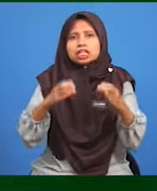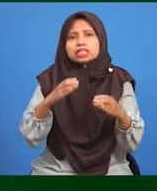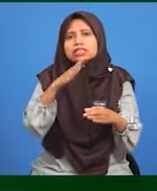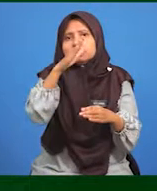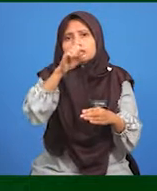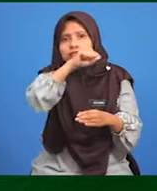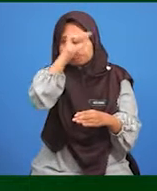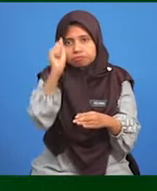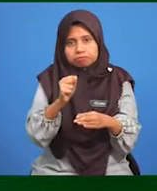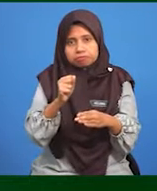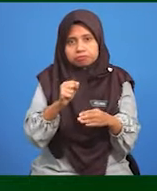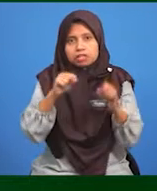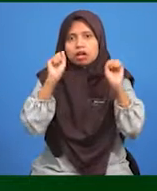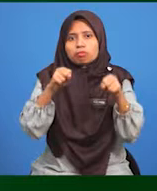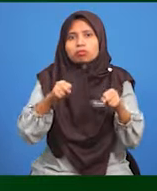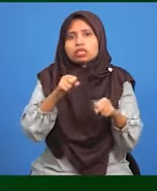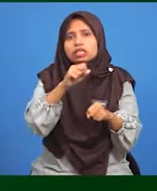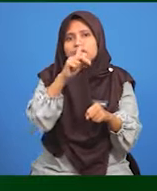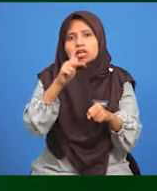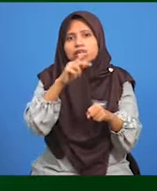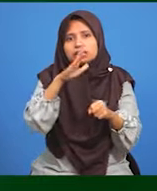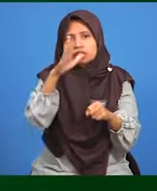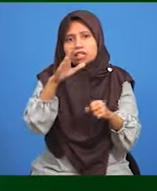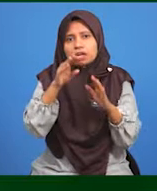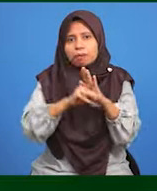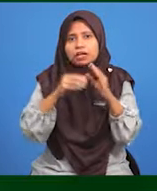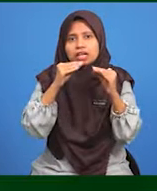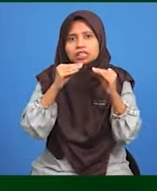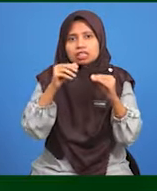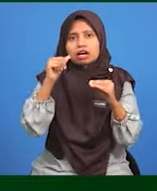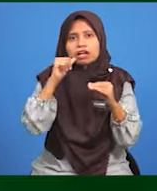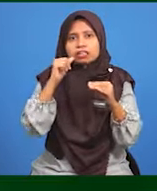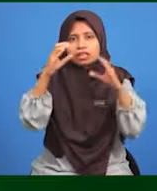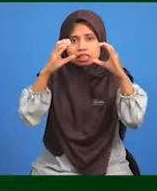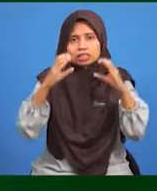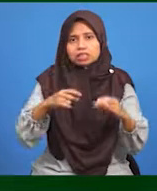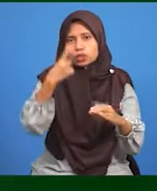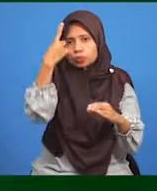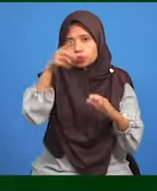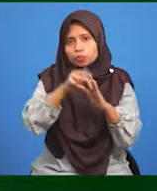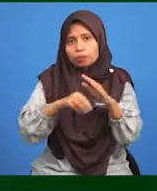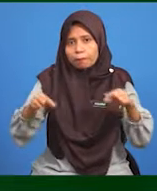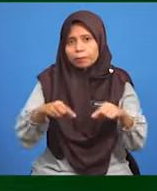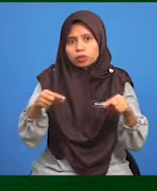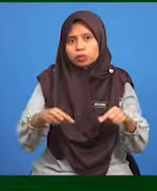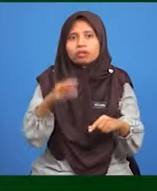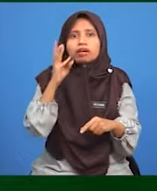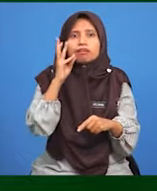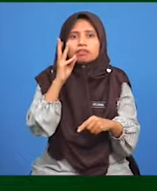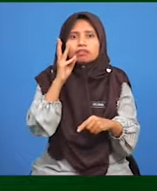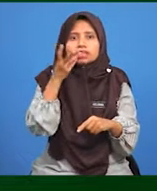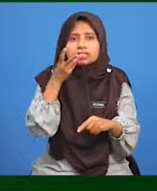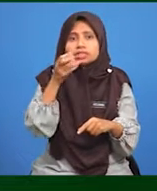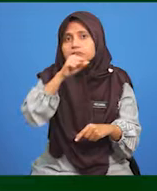nenek budekan ini mengajari Aina cara-cara untuk menggoreng nasi